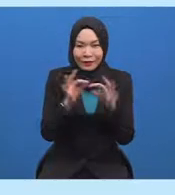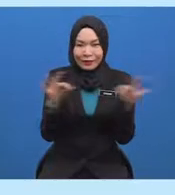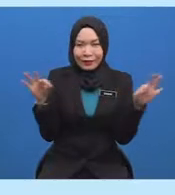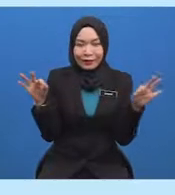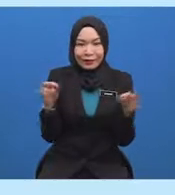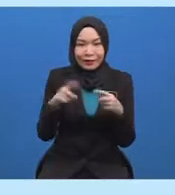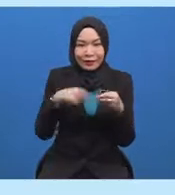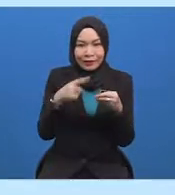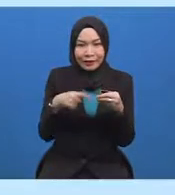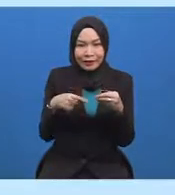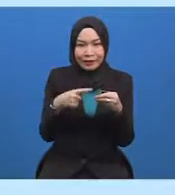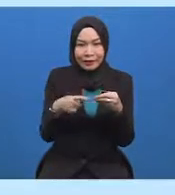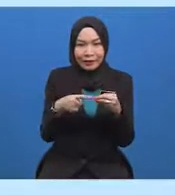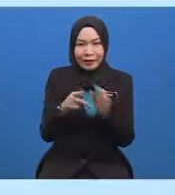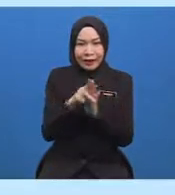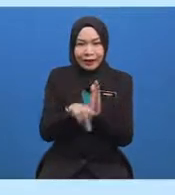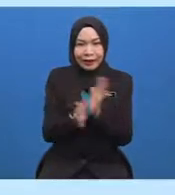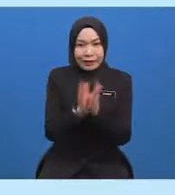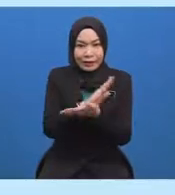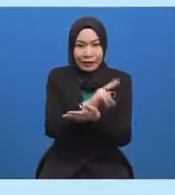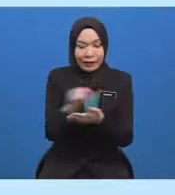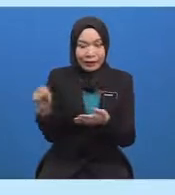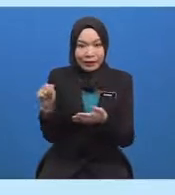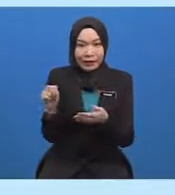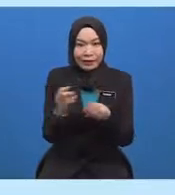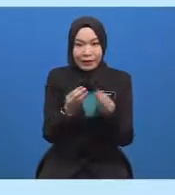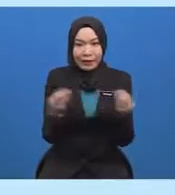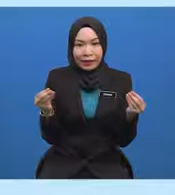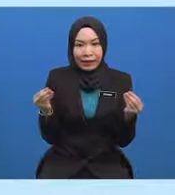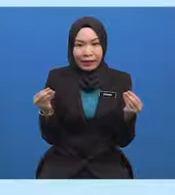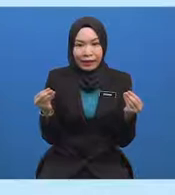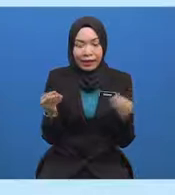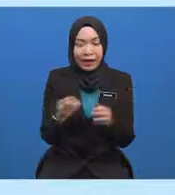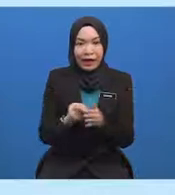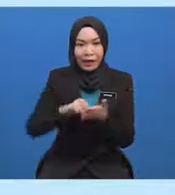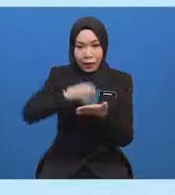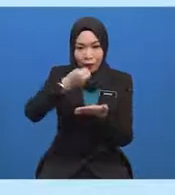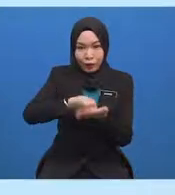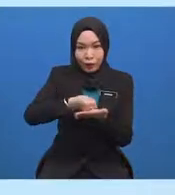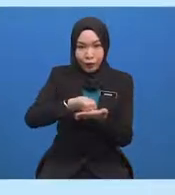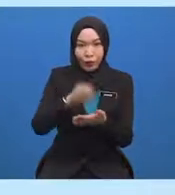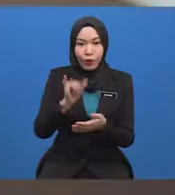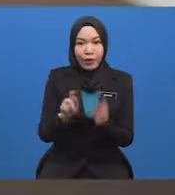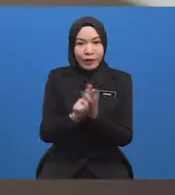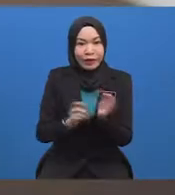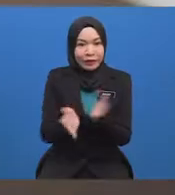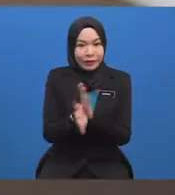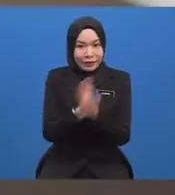aliran lumpur atau tanah runtuh yang berlaku disekitar Asia Tenggara